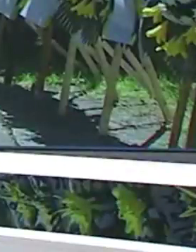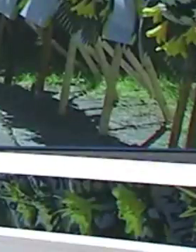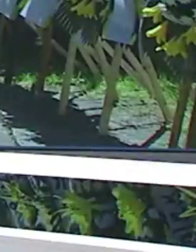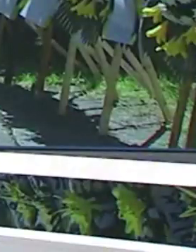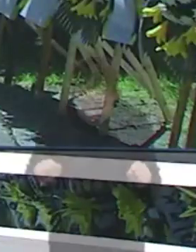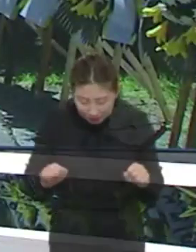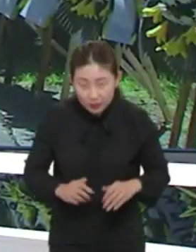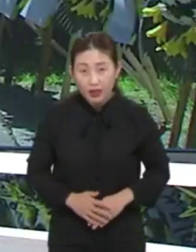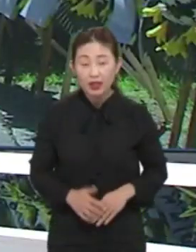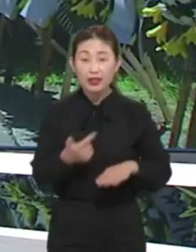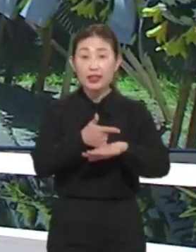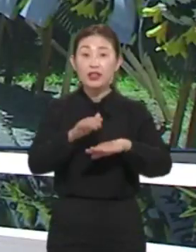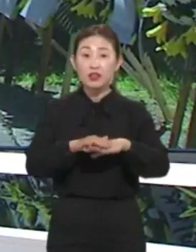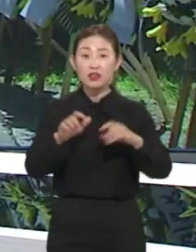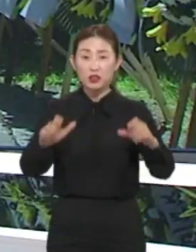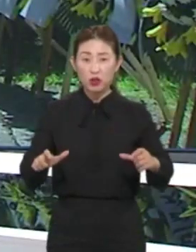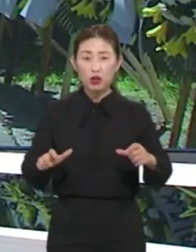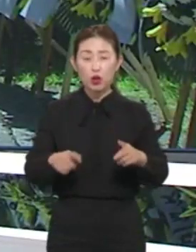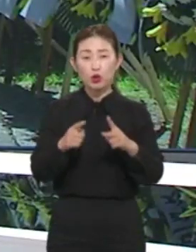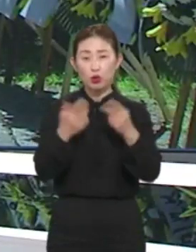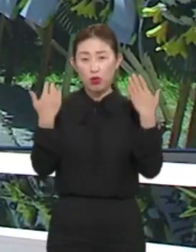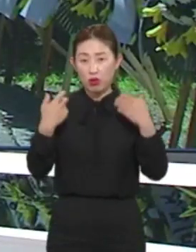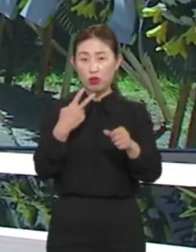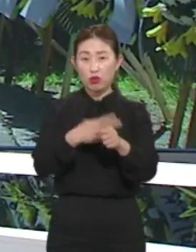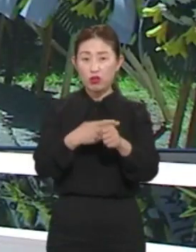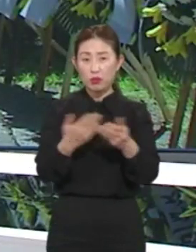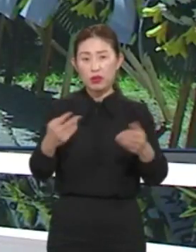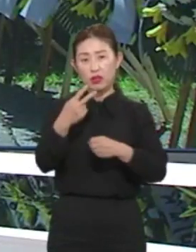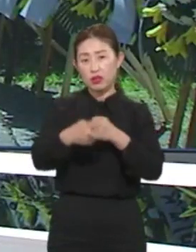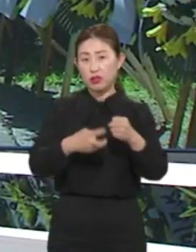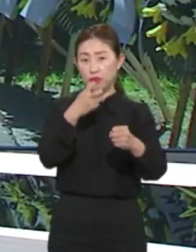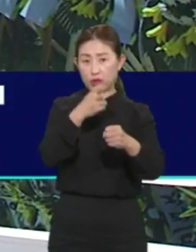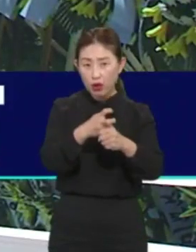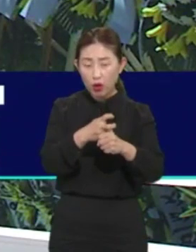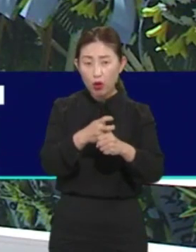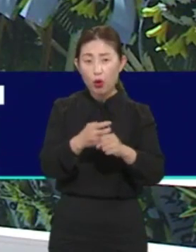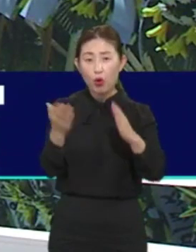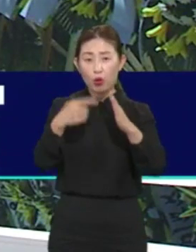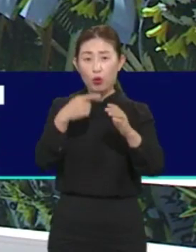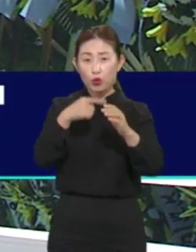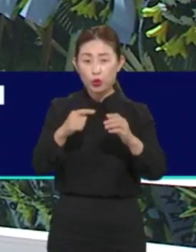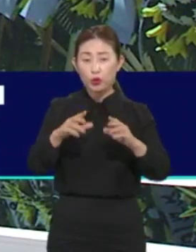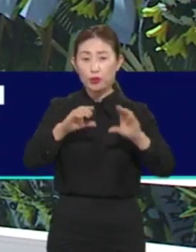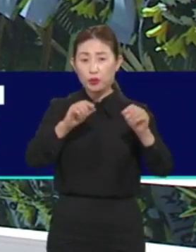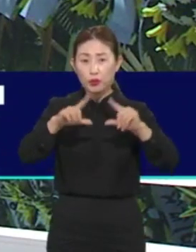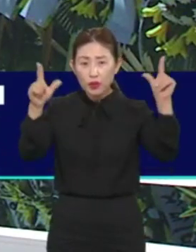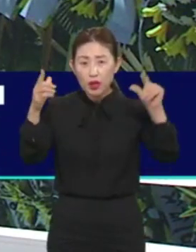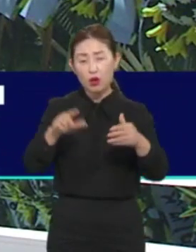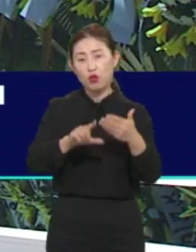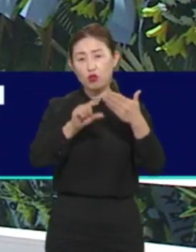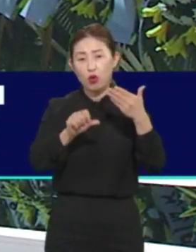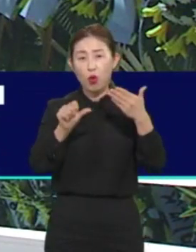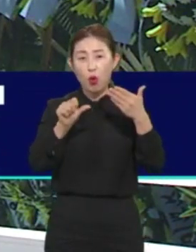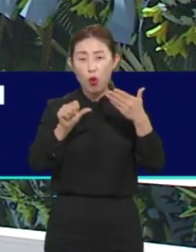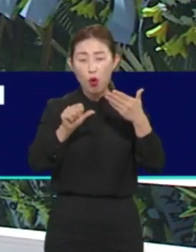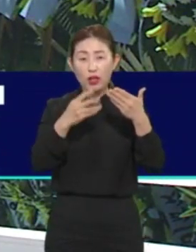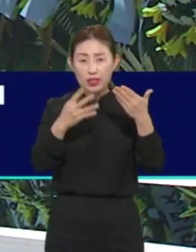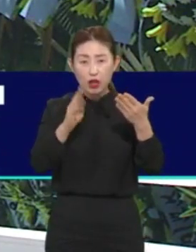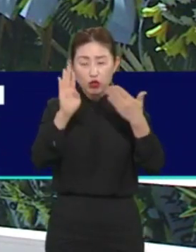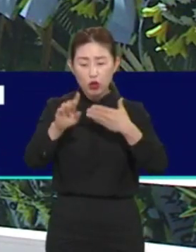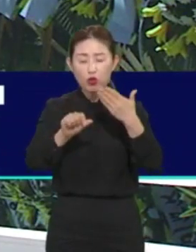여러분 안녕하십니까? 대전에서 20년 차 초등학교 교사가 공교육 멈춤의 날 다음 날인 지난 5일 극단적인